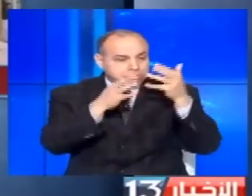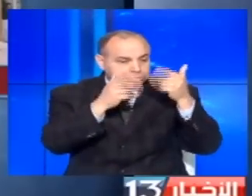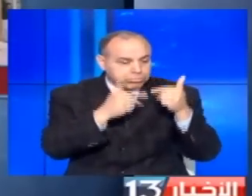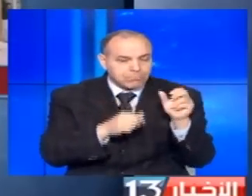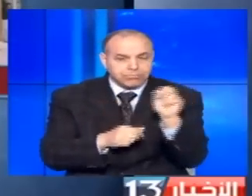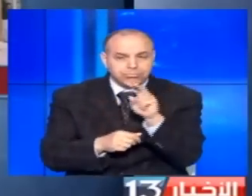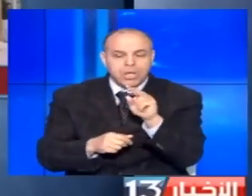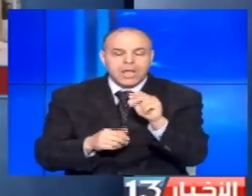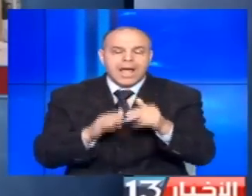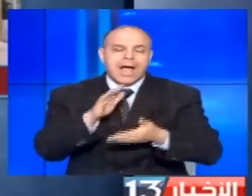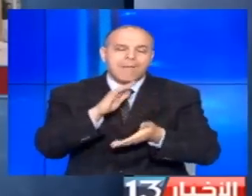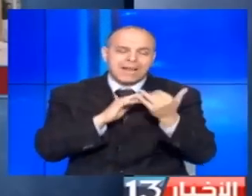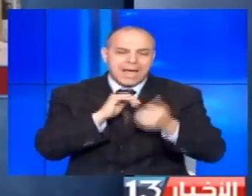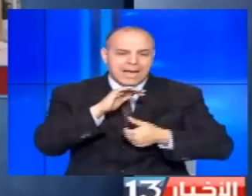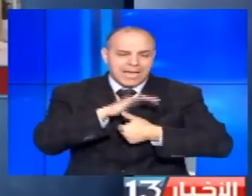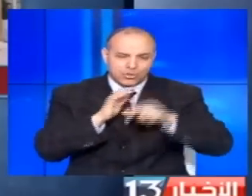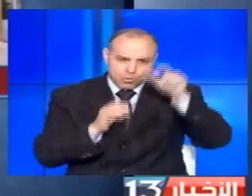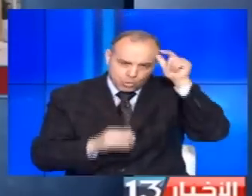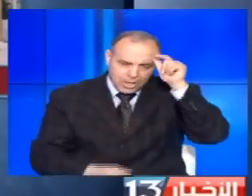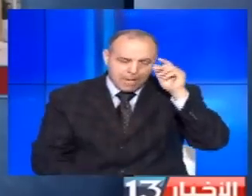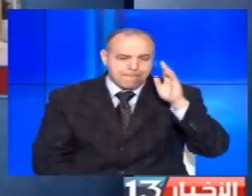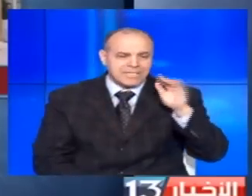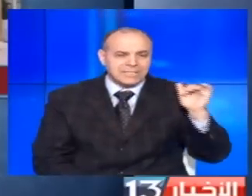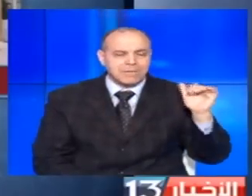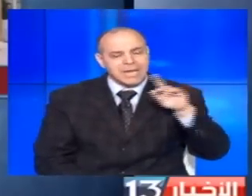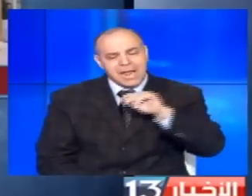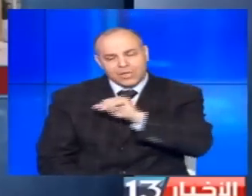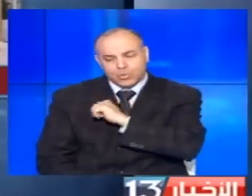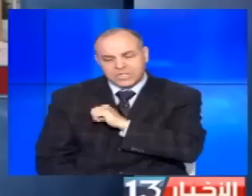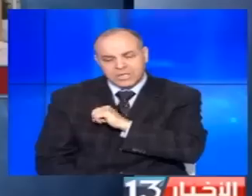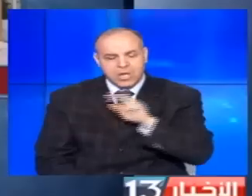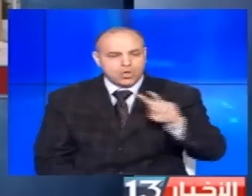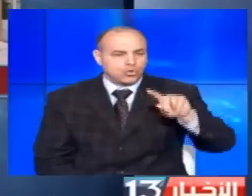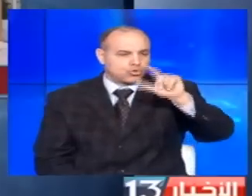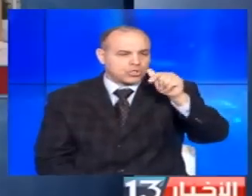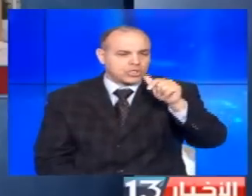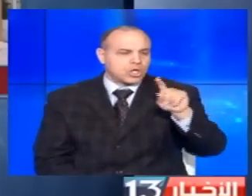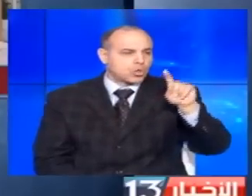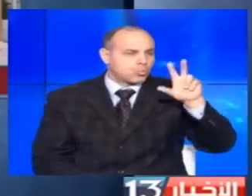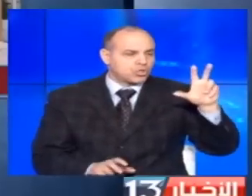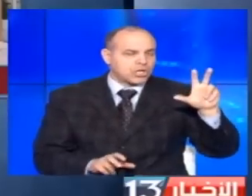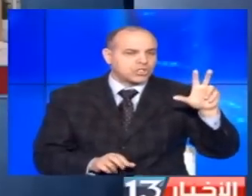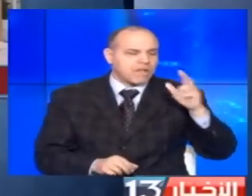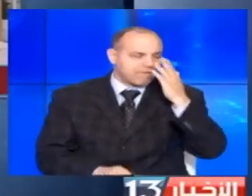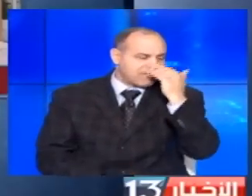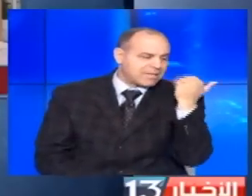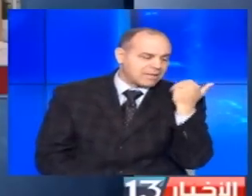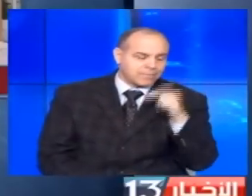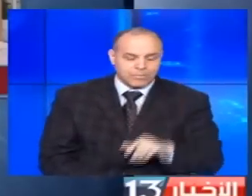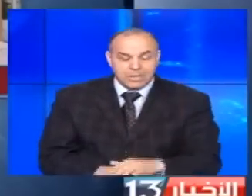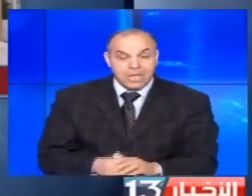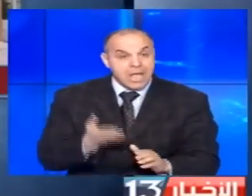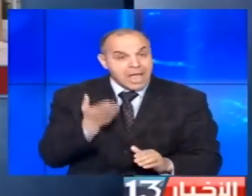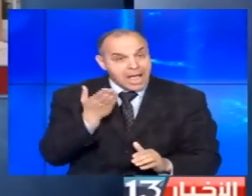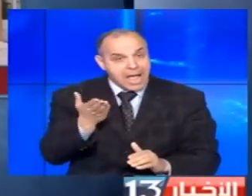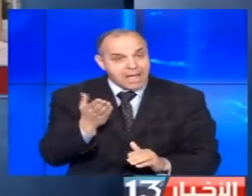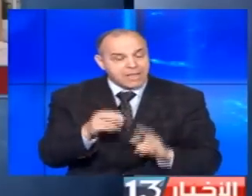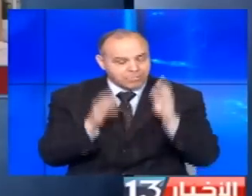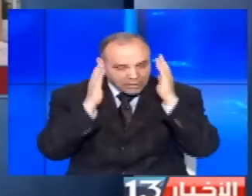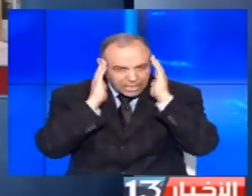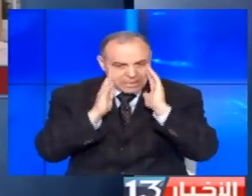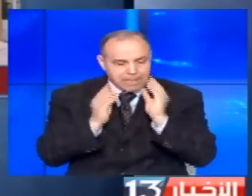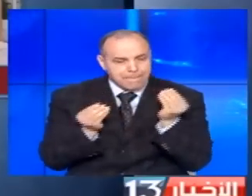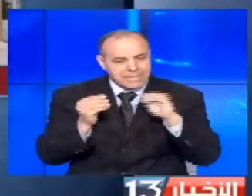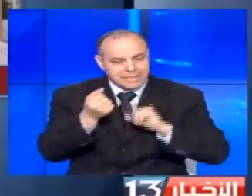زياره الدوله التي اداها رئيس الجمهوريه الى بريرن من ال 16 الى 18ا من فيفري الحالي والتي تركزت حول